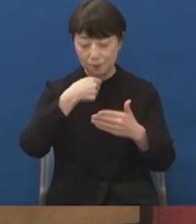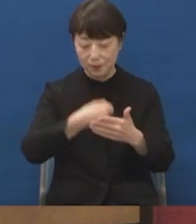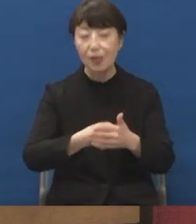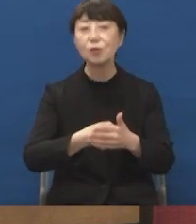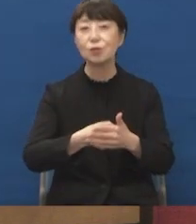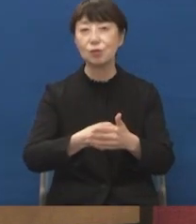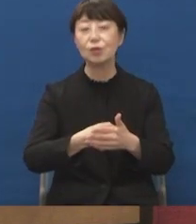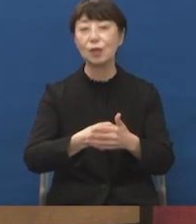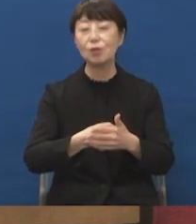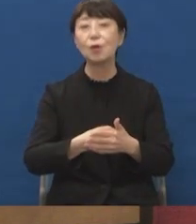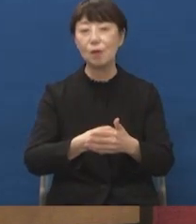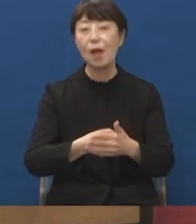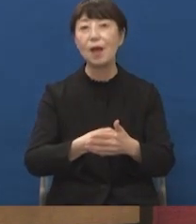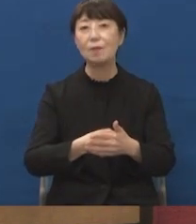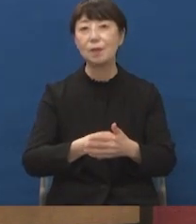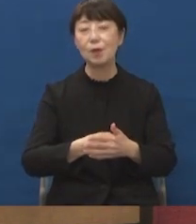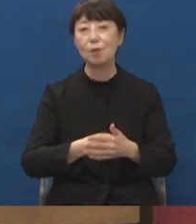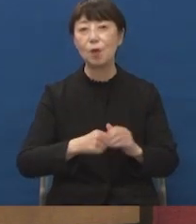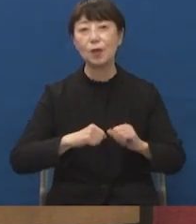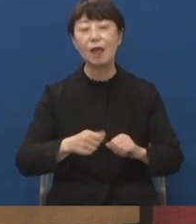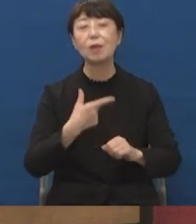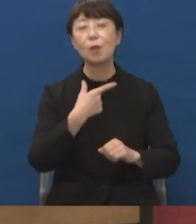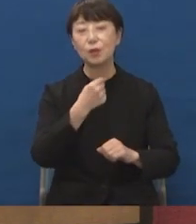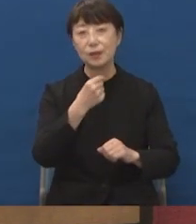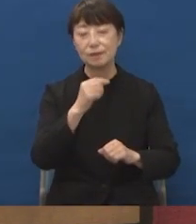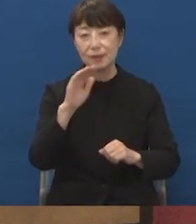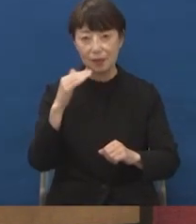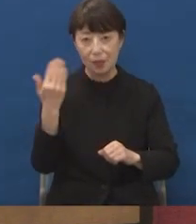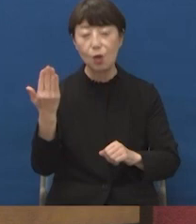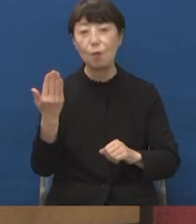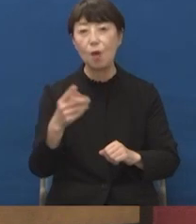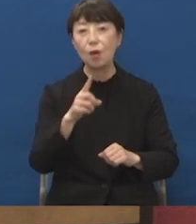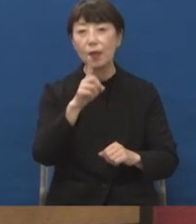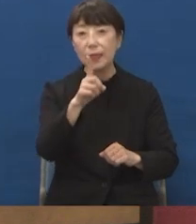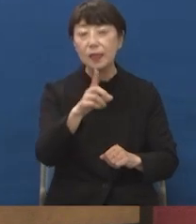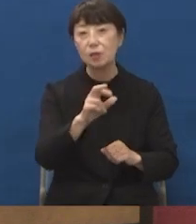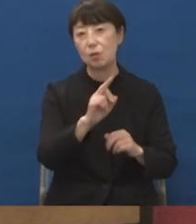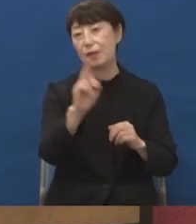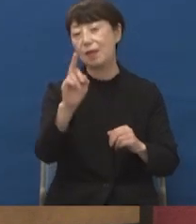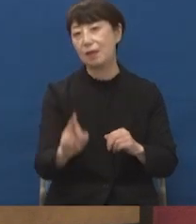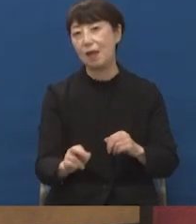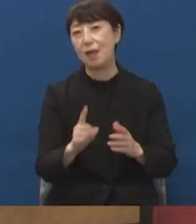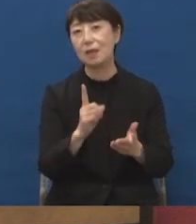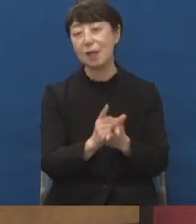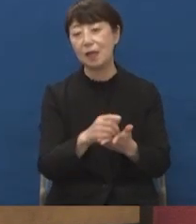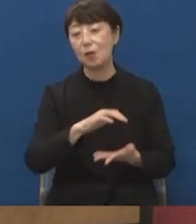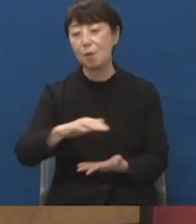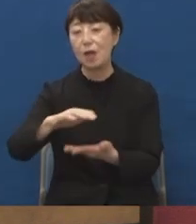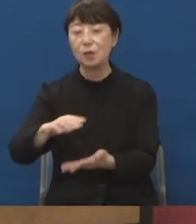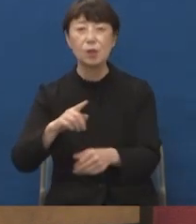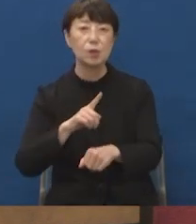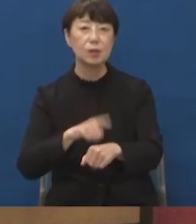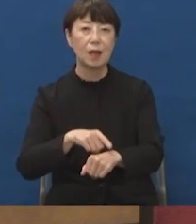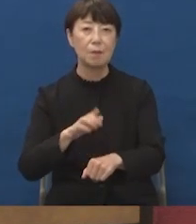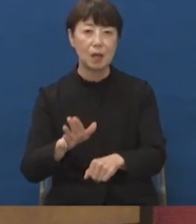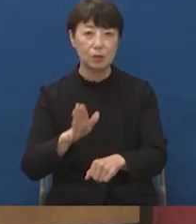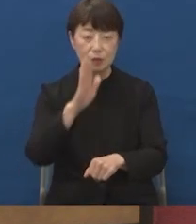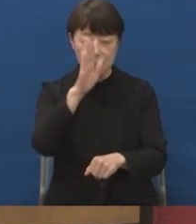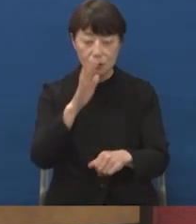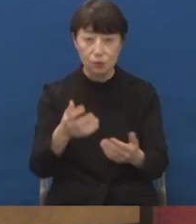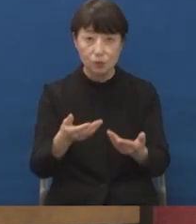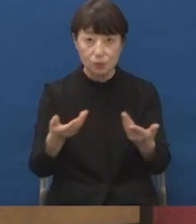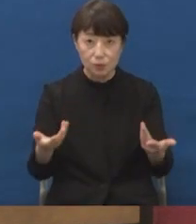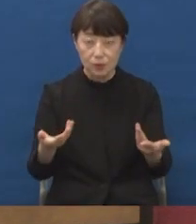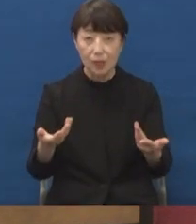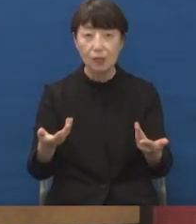センター1か所からの配送になる計画については、配送時間の懸念やリスク分散の観点